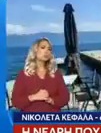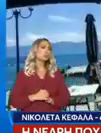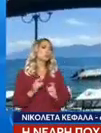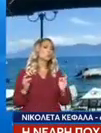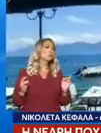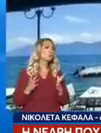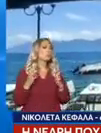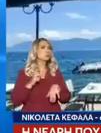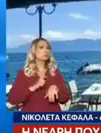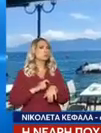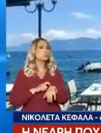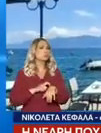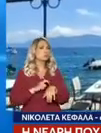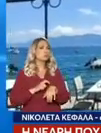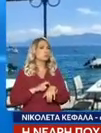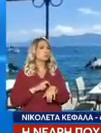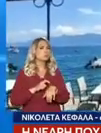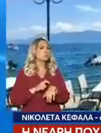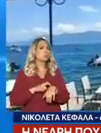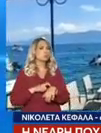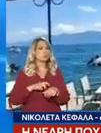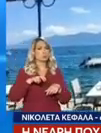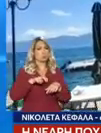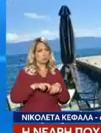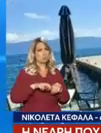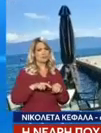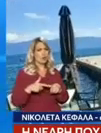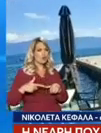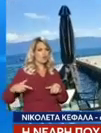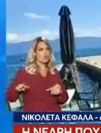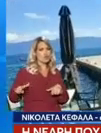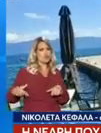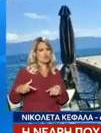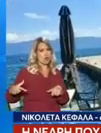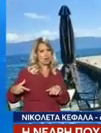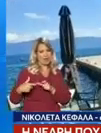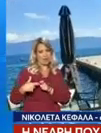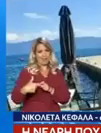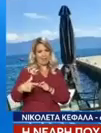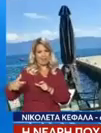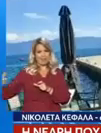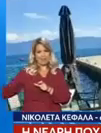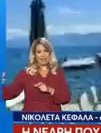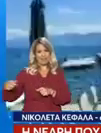από εκείνο το σημείο πίσω στο λιμάνι, στη γωνία, στο τελευταίο φαναράκι,